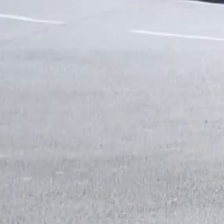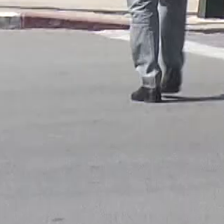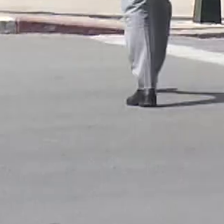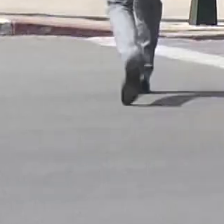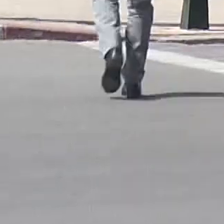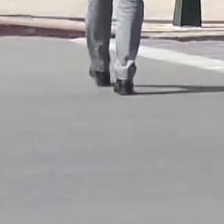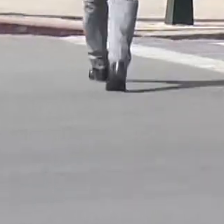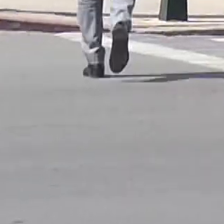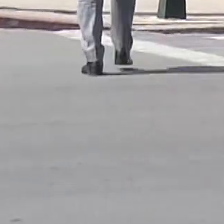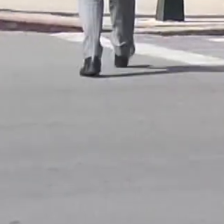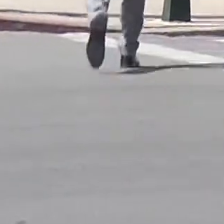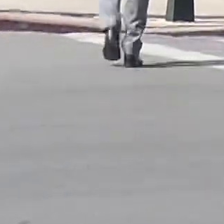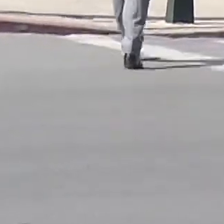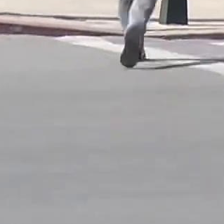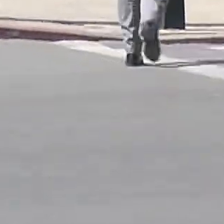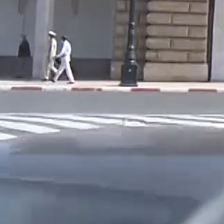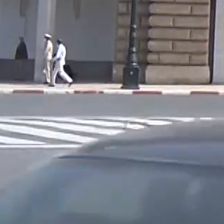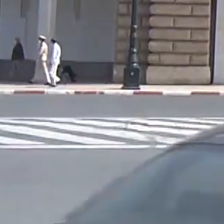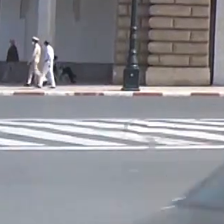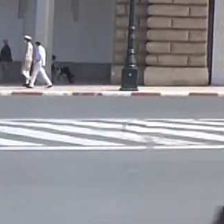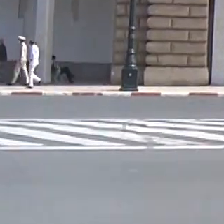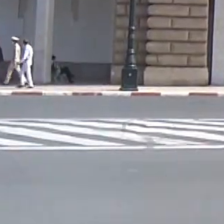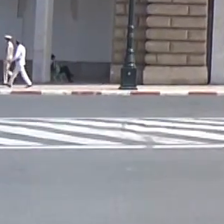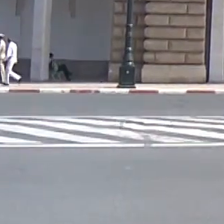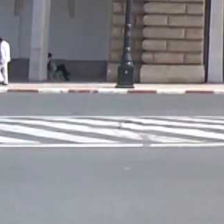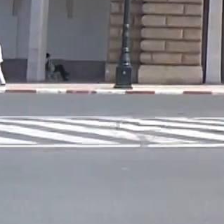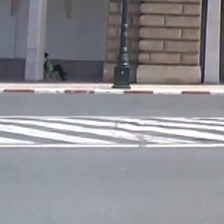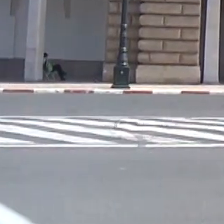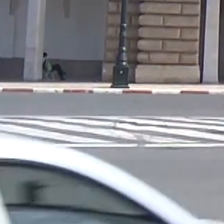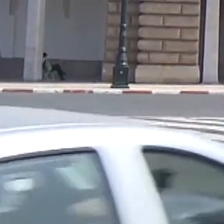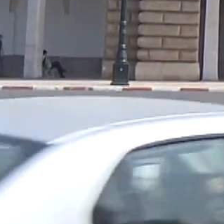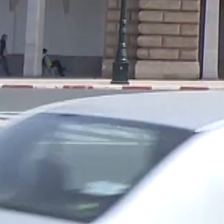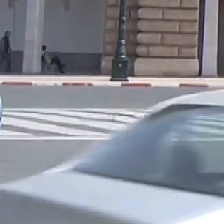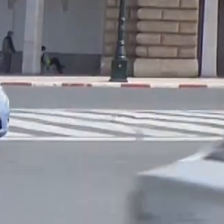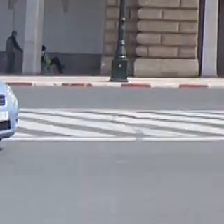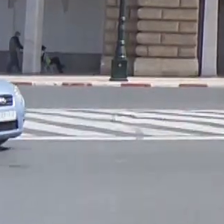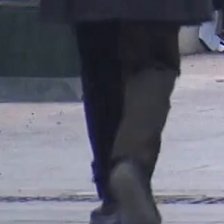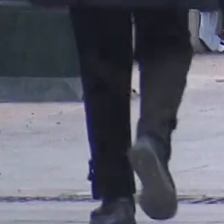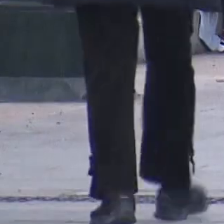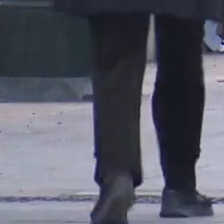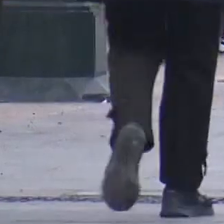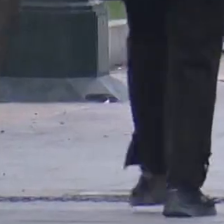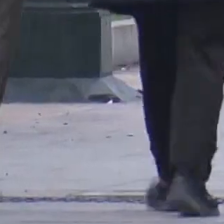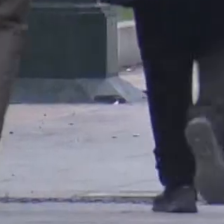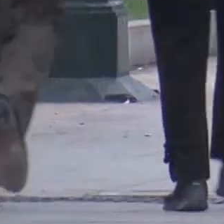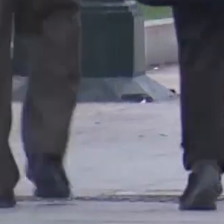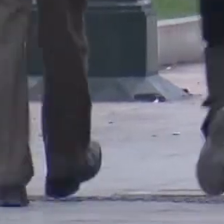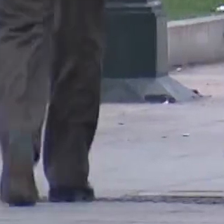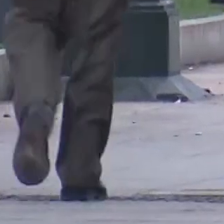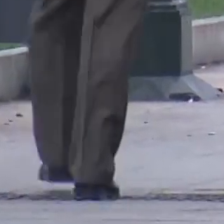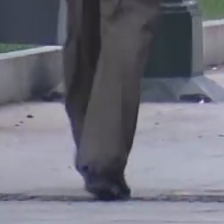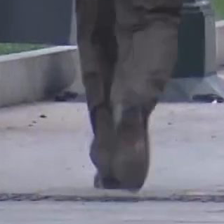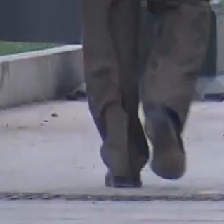pour maintenir le pays à l'abri du danger la situation épidémiologique est en amélioration constante pour la dixième semaine